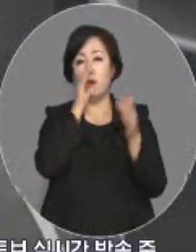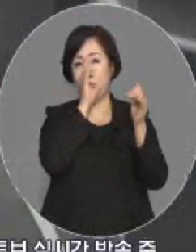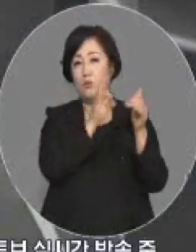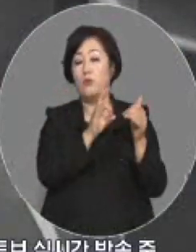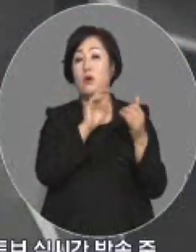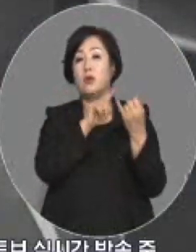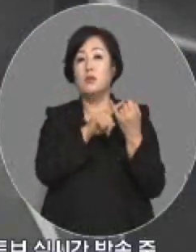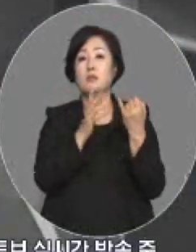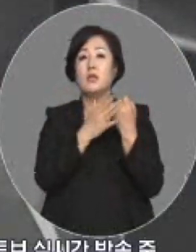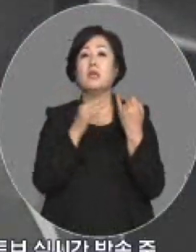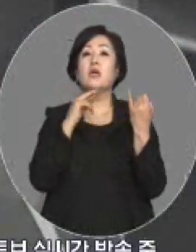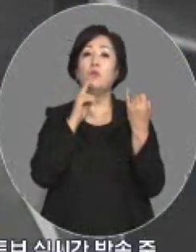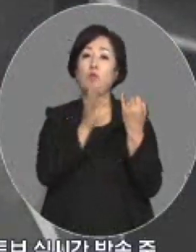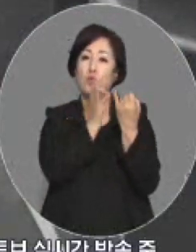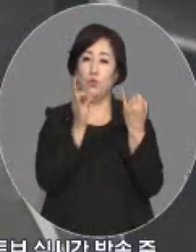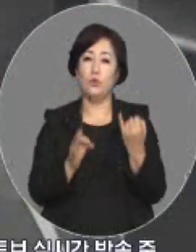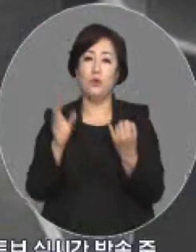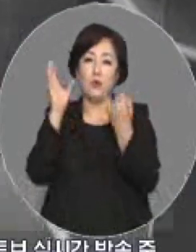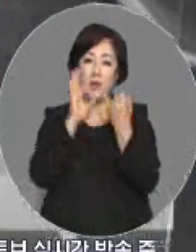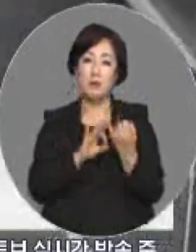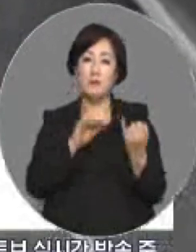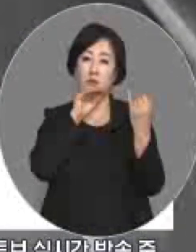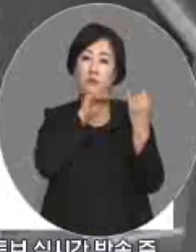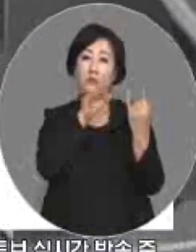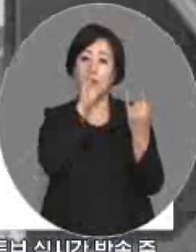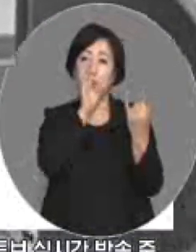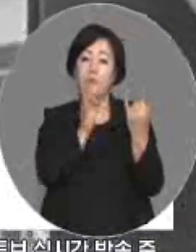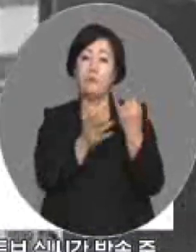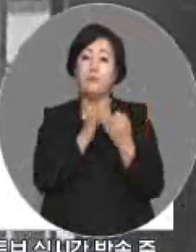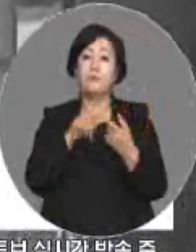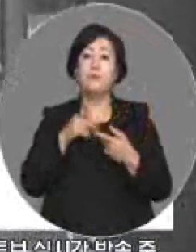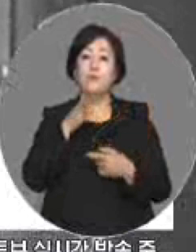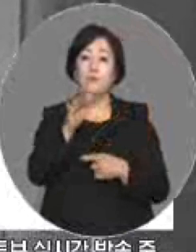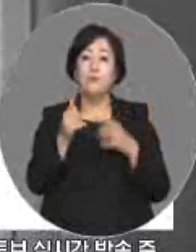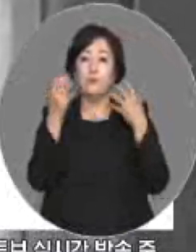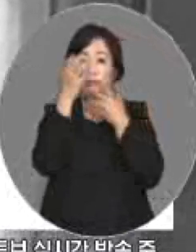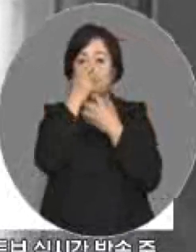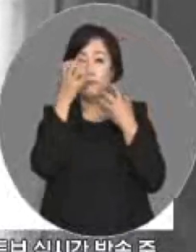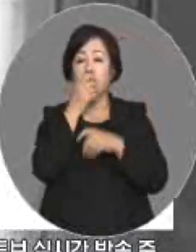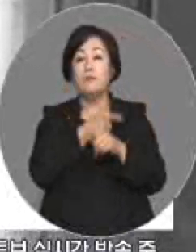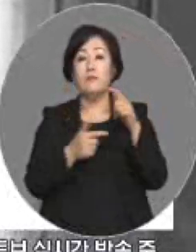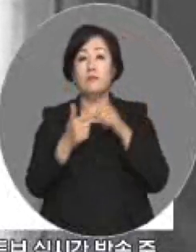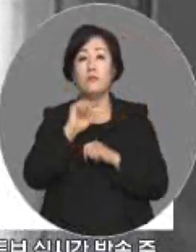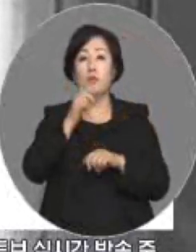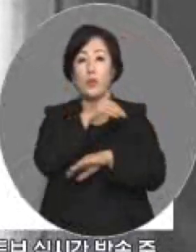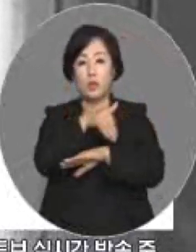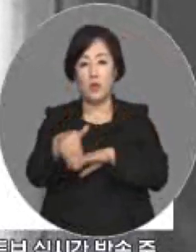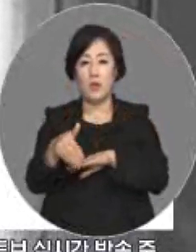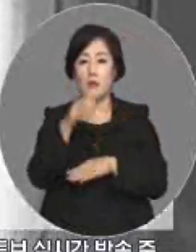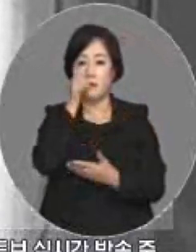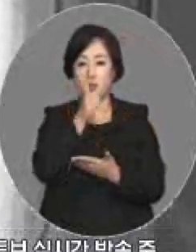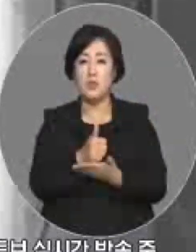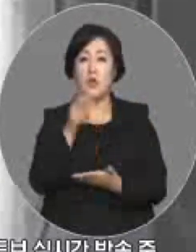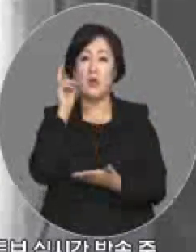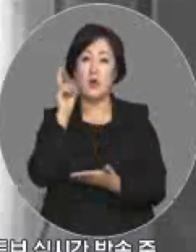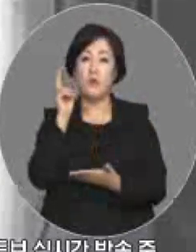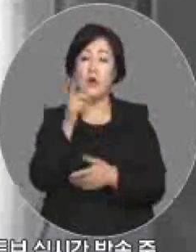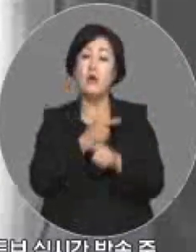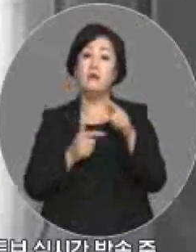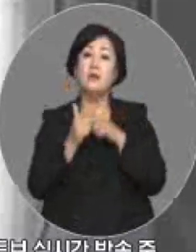지켜보는 시간은 2분 이 넘습니다 전문가들은 음주운전 가능성은 낮고 계획 검색 가능성은 높다고